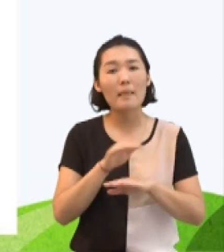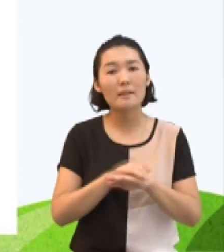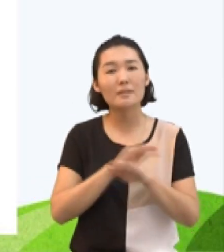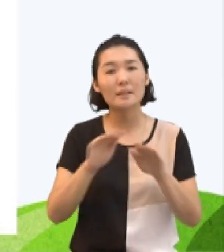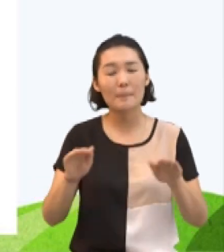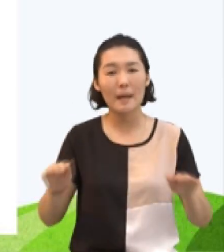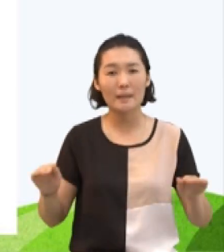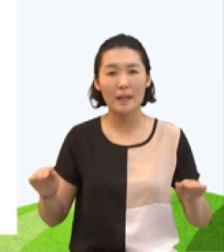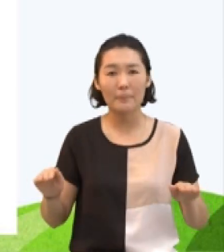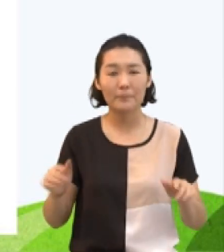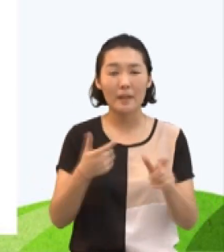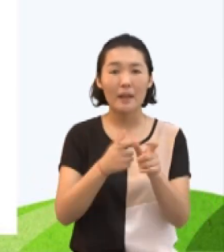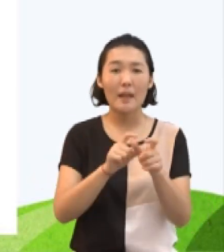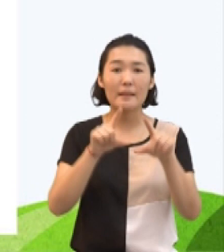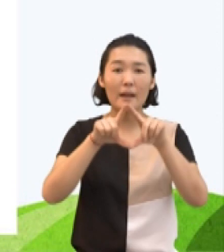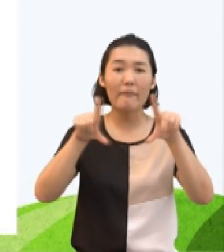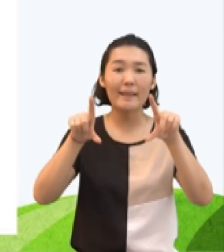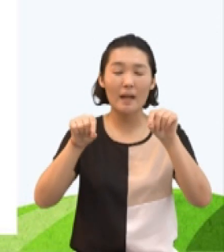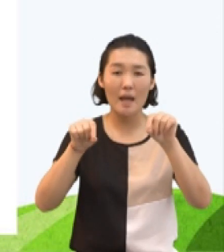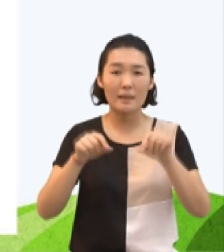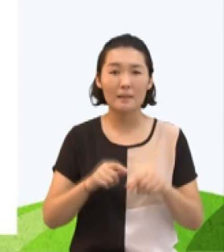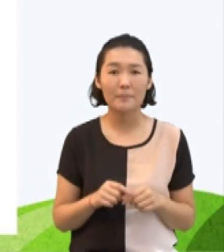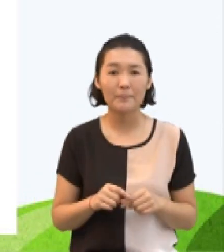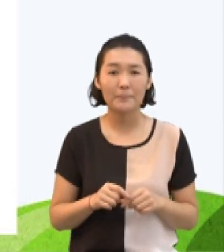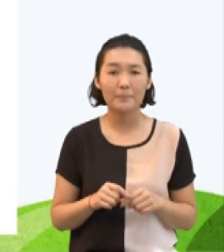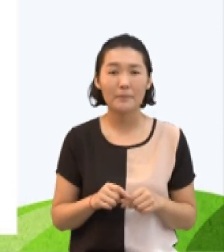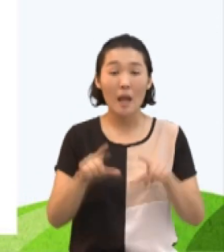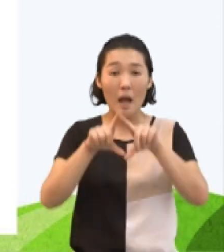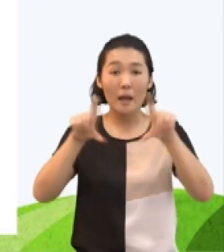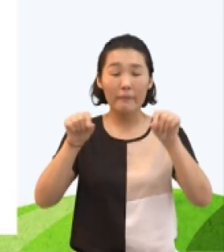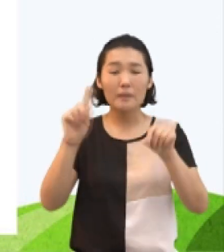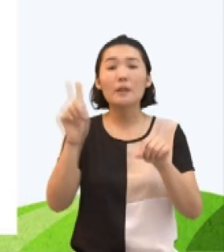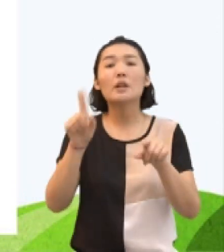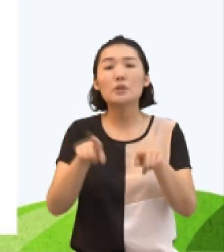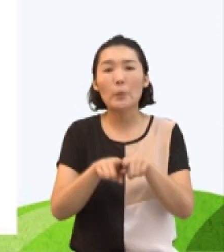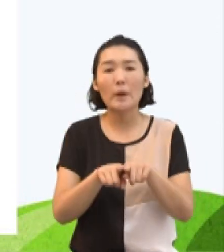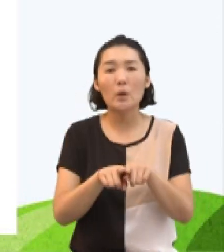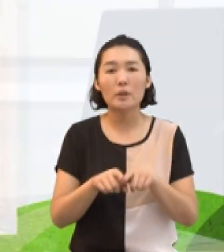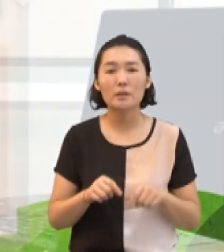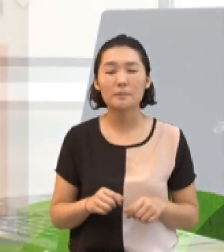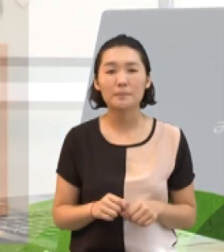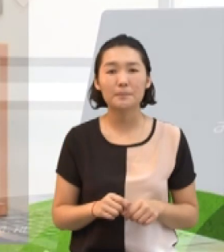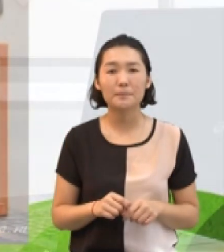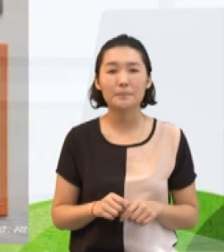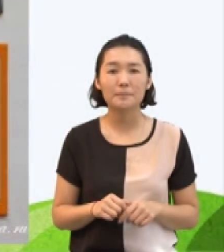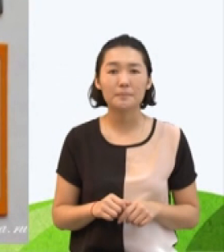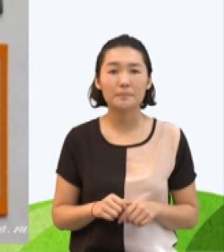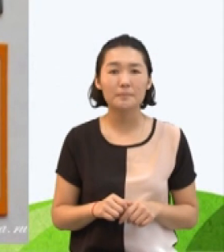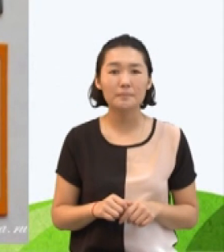Молодцы, ребята, это квадрат. А квадрат на что похож?